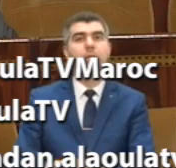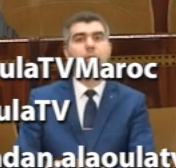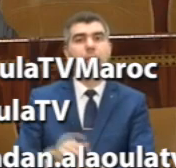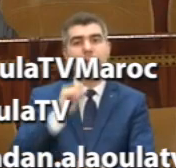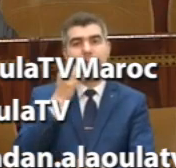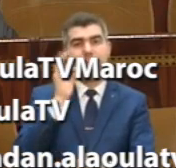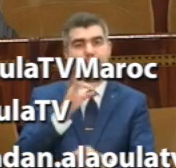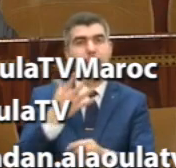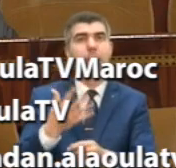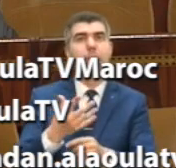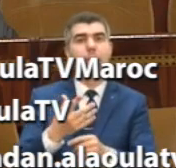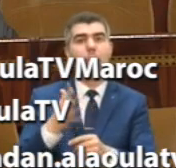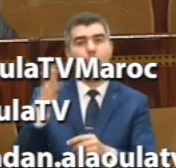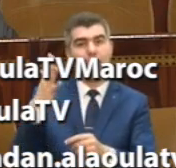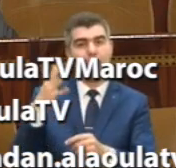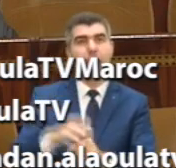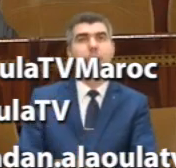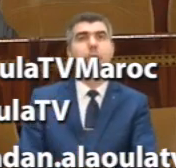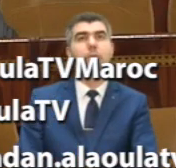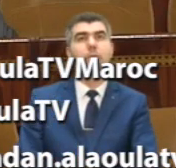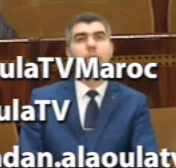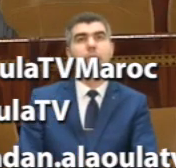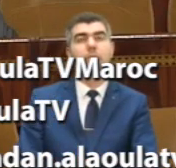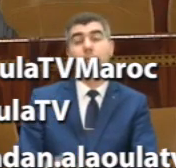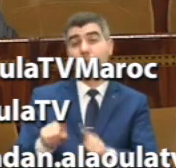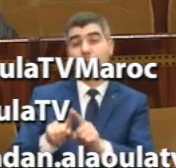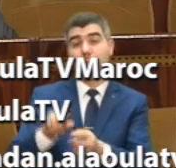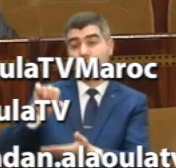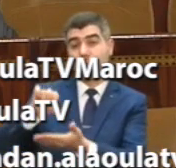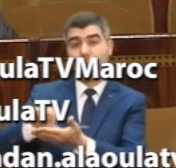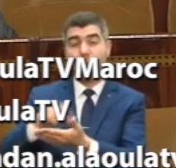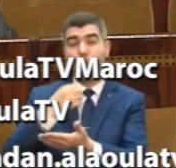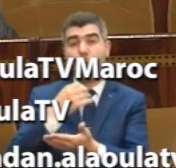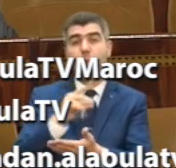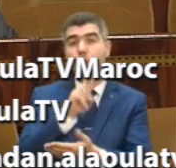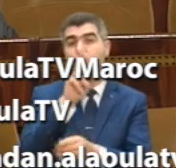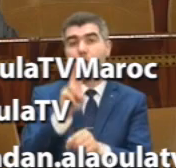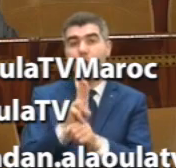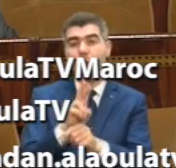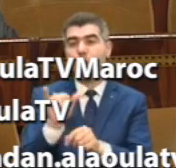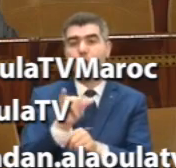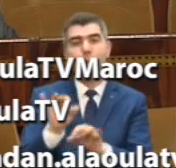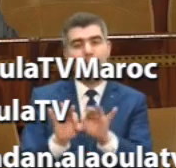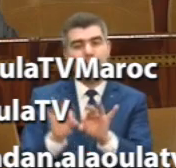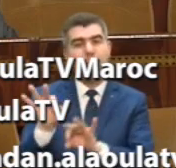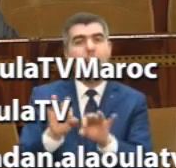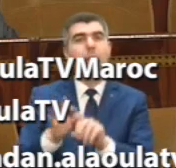تيفلت خميسات. لذا نسائلكم سيد الوزير المحترم عن الإجراءات